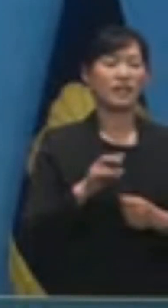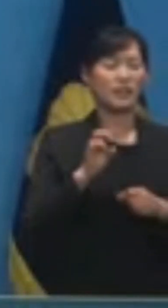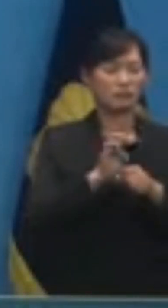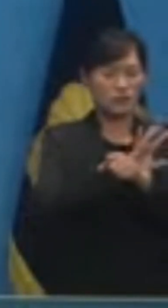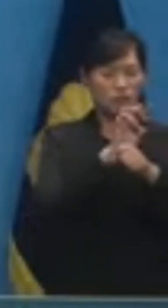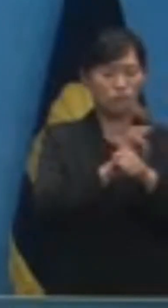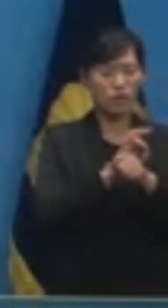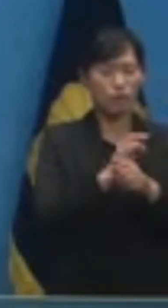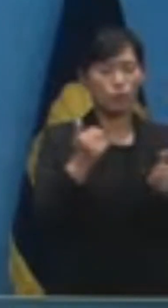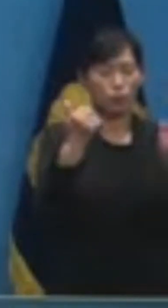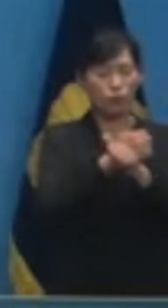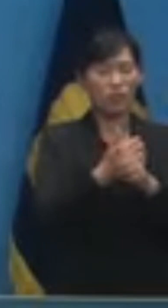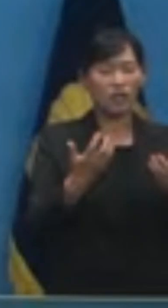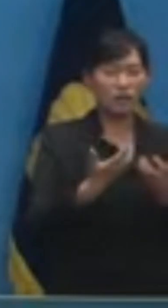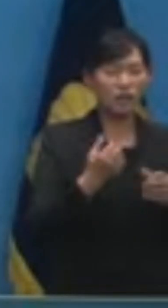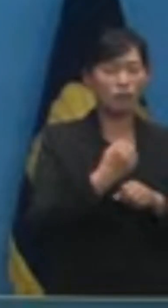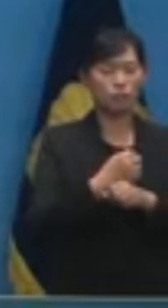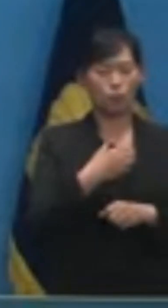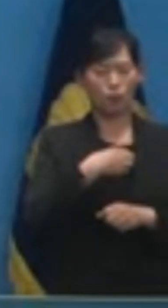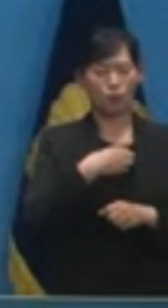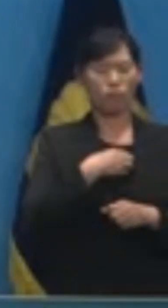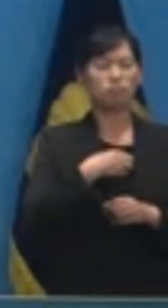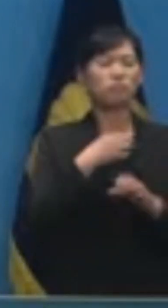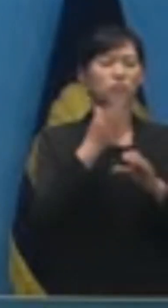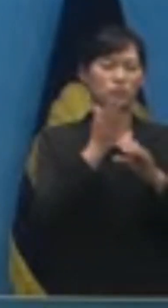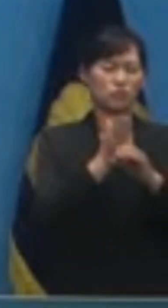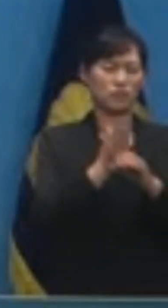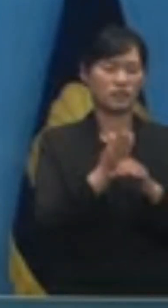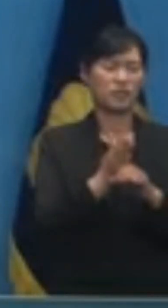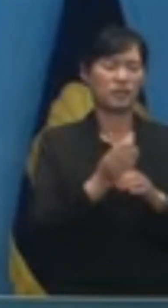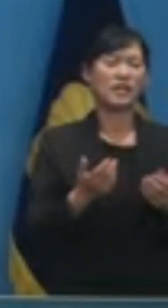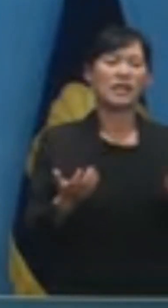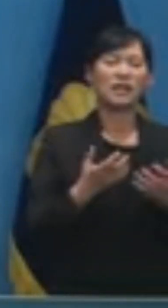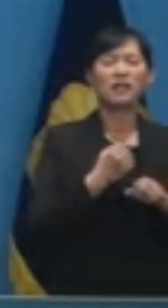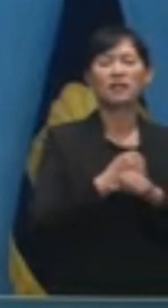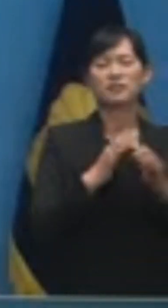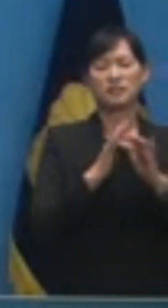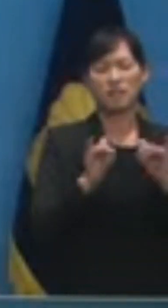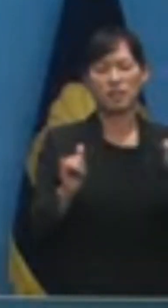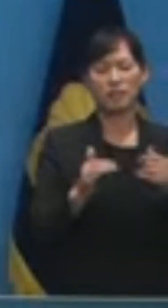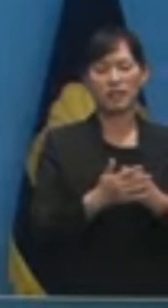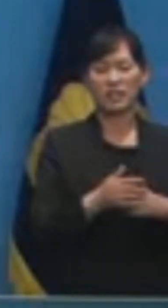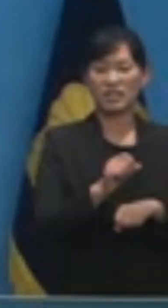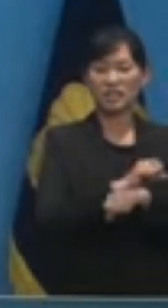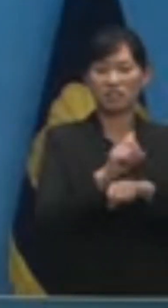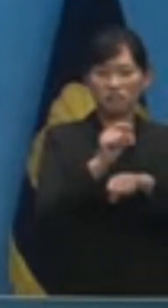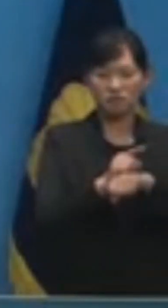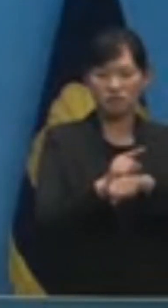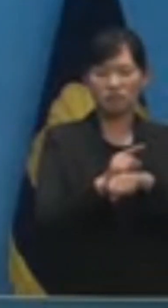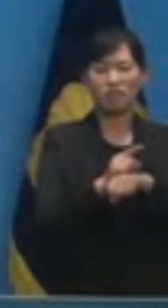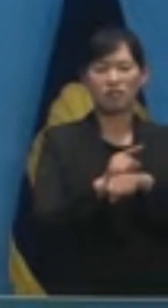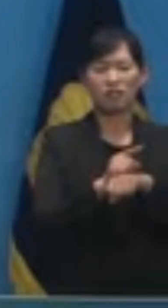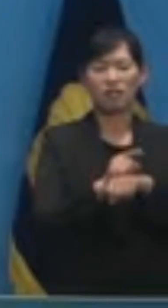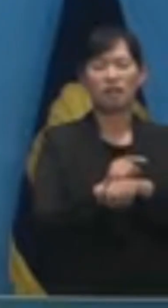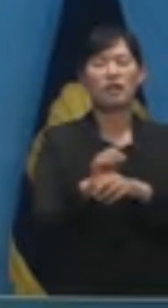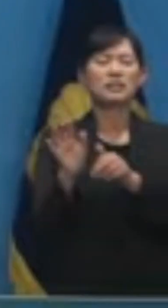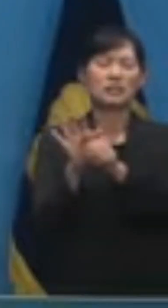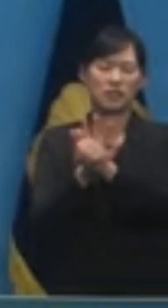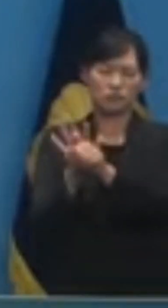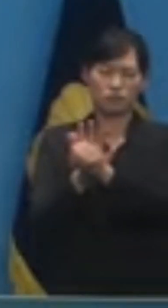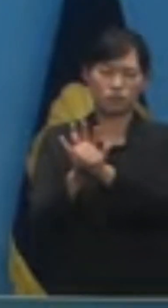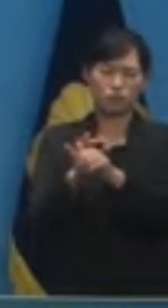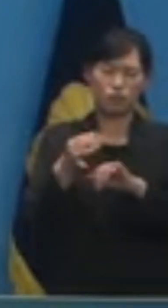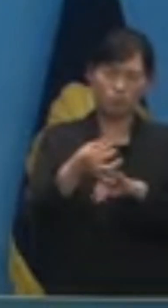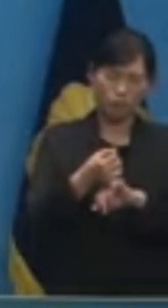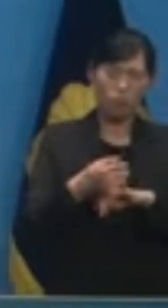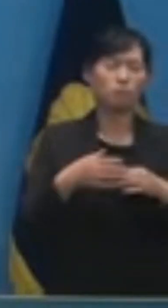24시간 교대 근무와 함께 위험에 노출된 근무를 하는 소방공무원의 업무 특성상 처우 개선은 반드시